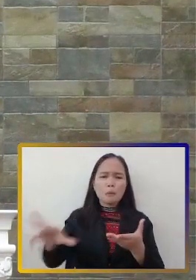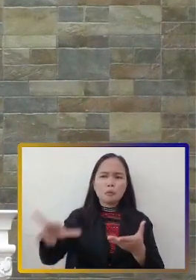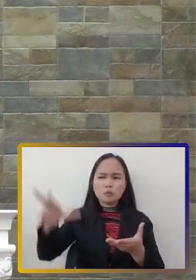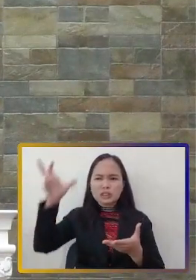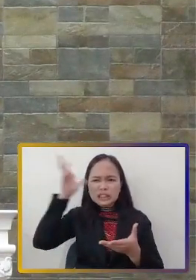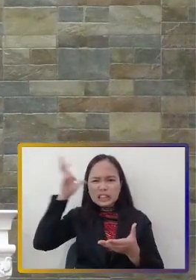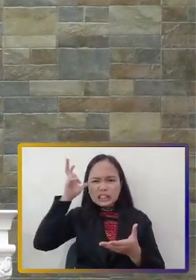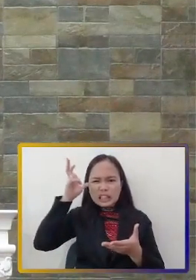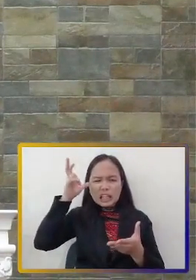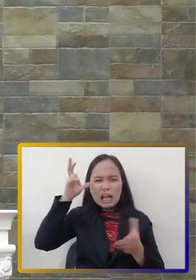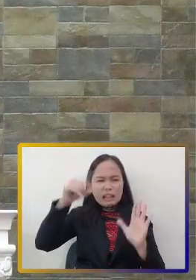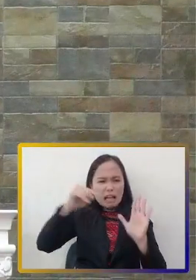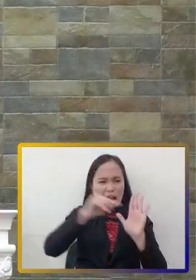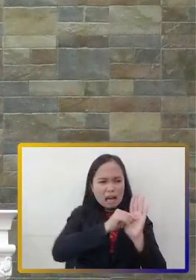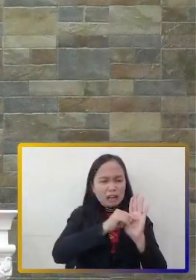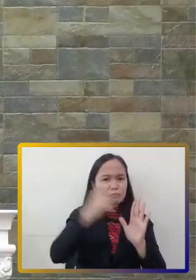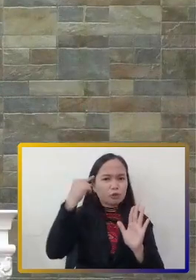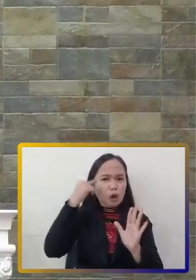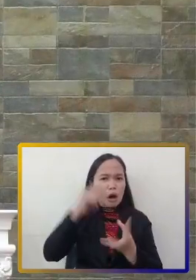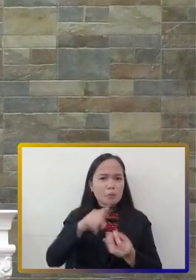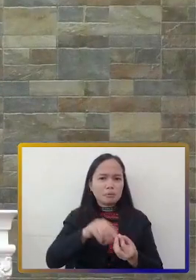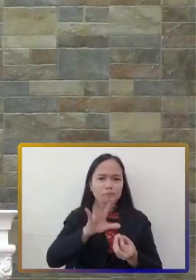Satan in your family.